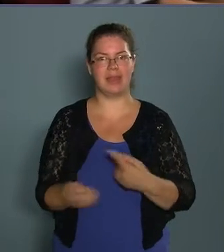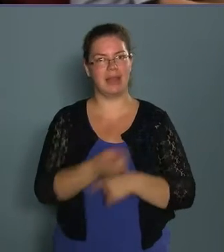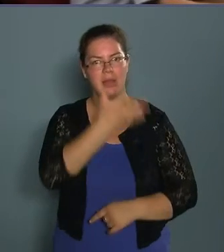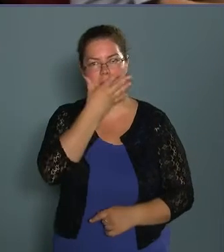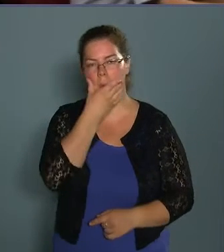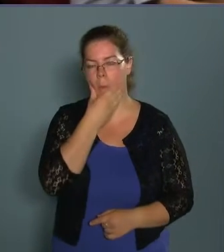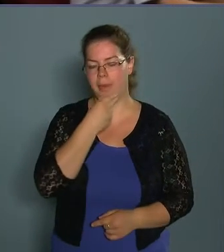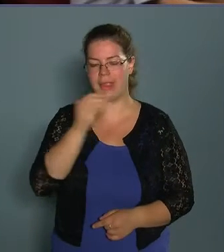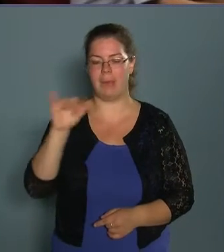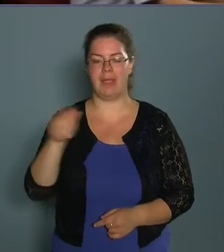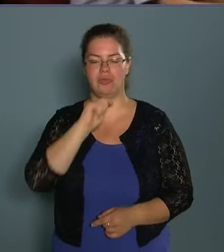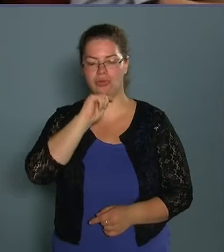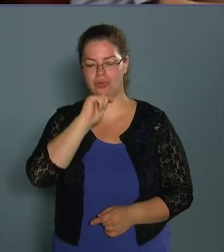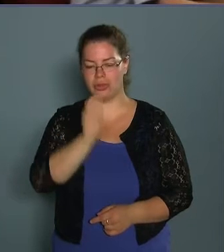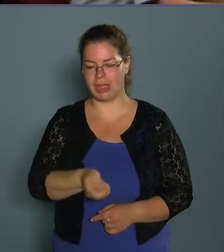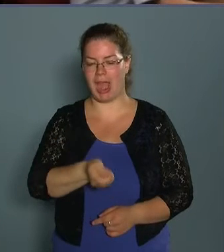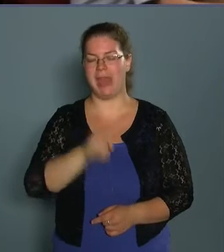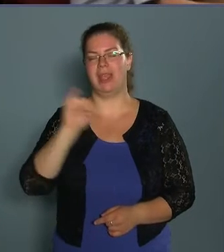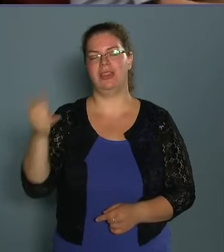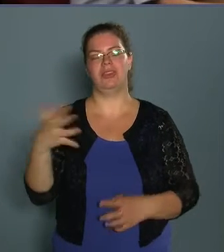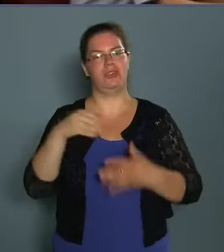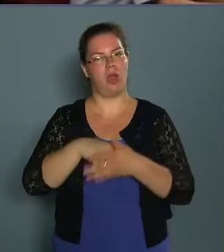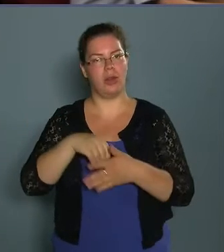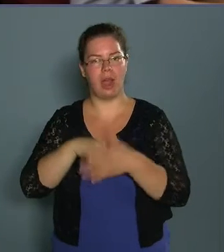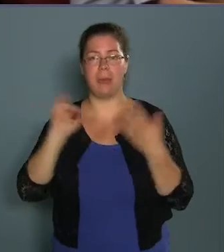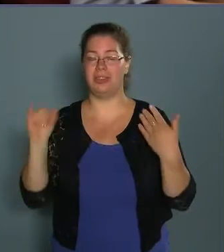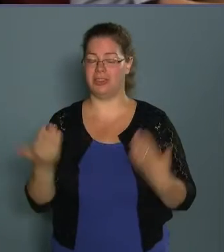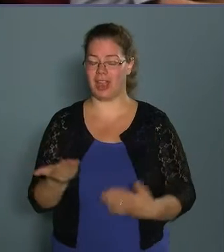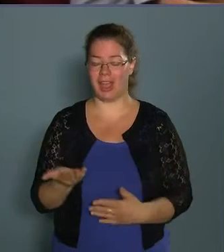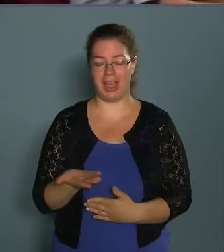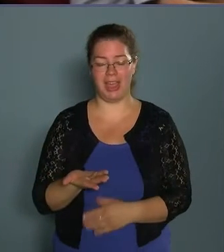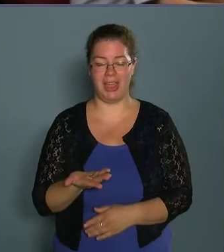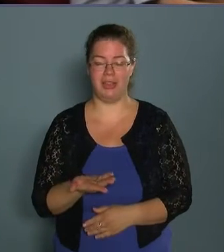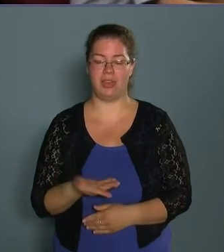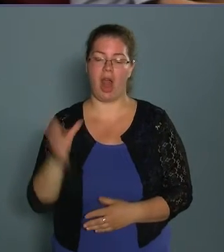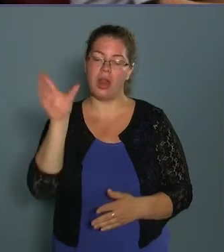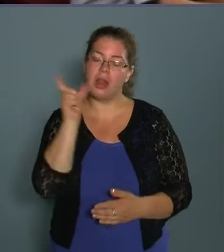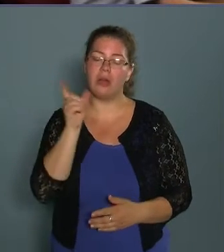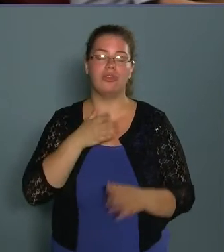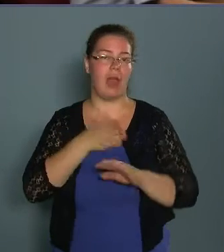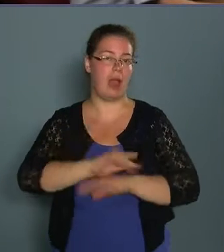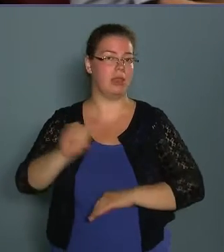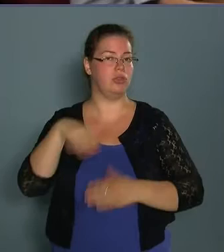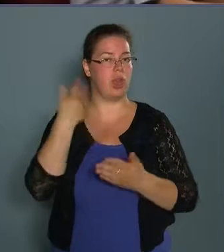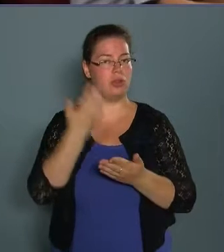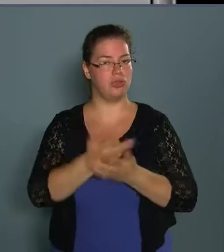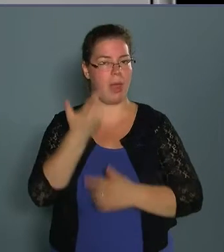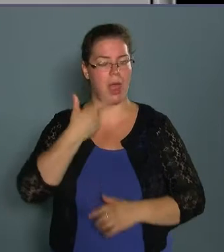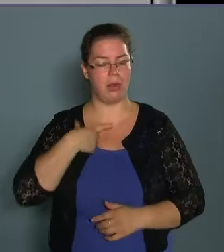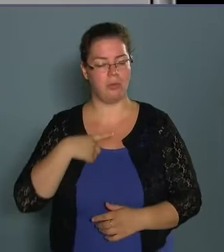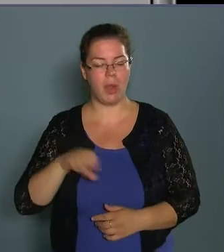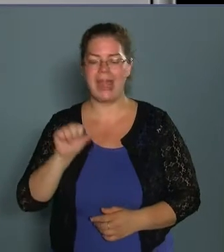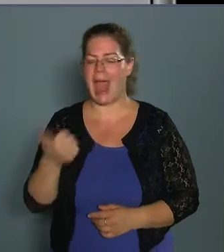rendkívül szép és sikeres és tartalmas, és a lakosság által is elismertek voltak.